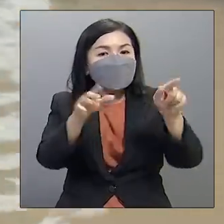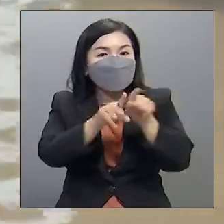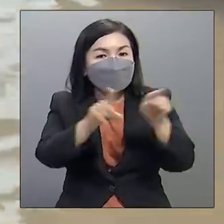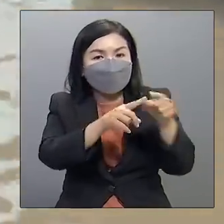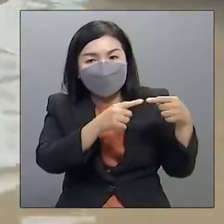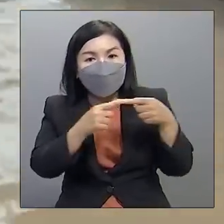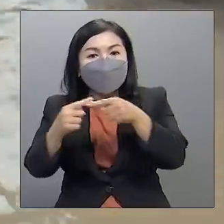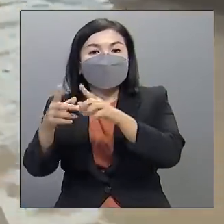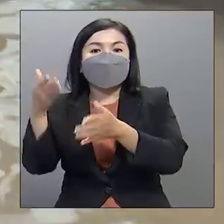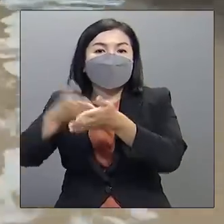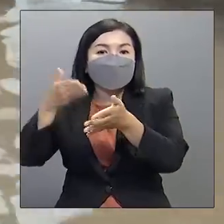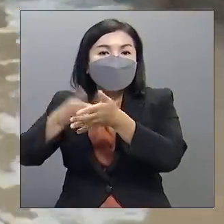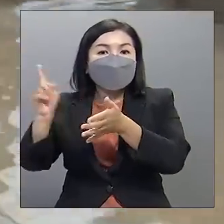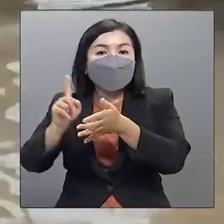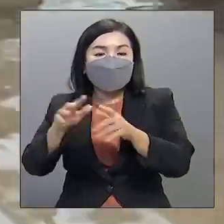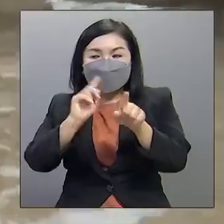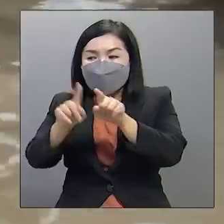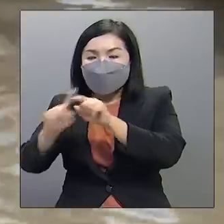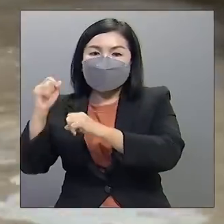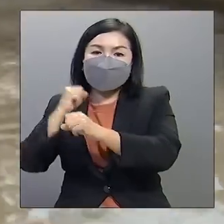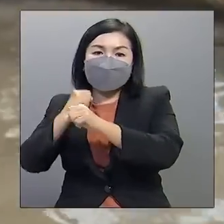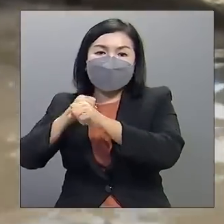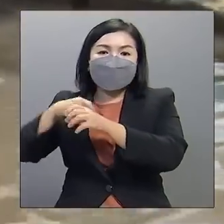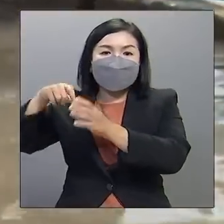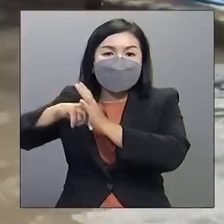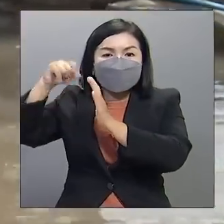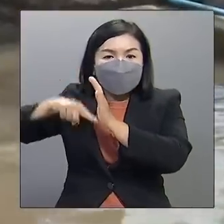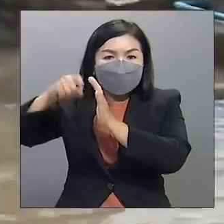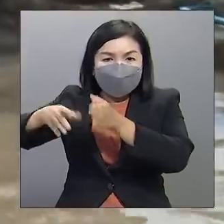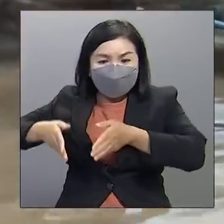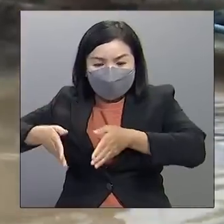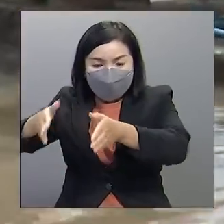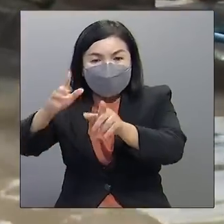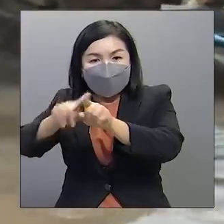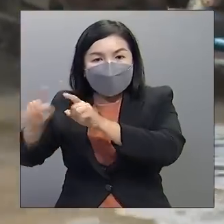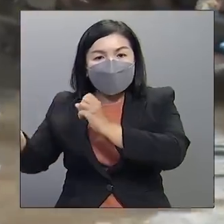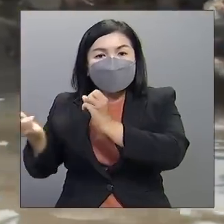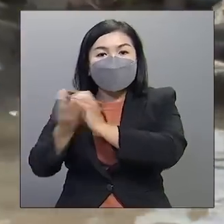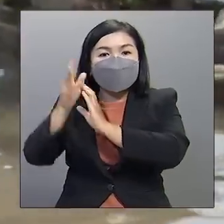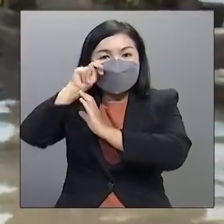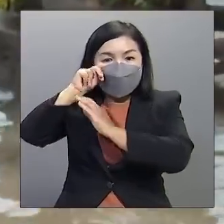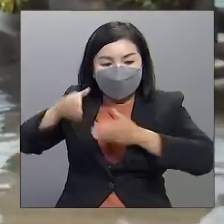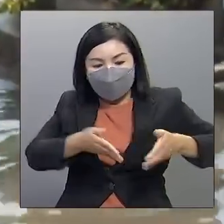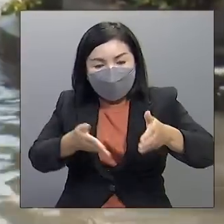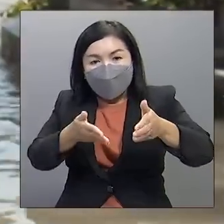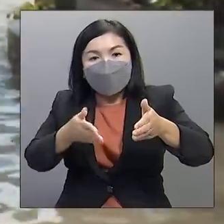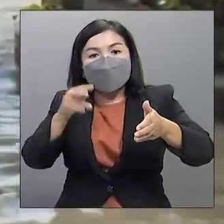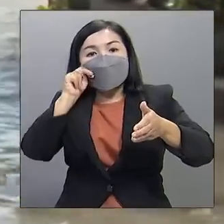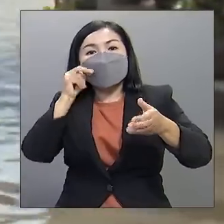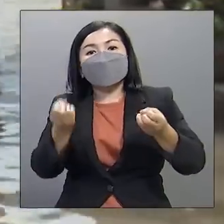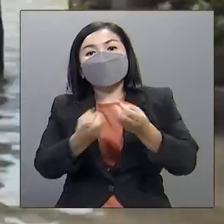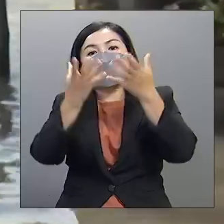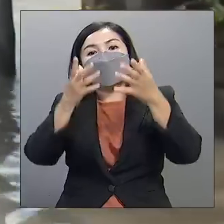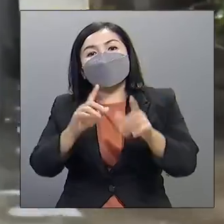คลองอุปสรรคสิ่งก่อสร้างต่างๆที่เป็นอุปสรรคกีดขวางในคลองเนี่ยค่ะก็ทำให้เป็นปัญหาใหญ่ตอนนี้ของกรุงเทพมหานครเหมือนกันนะคะ